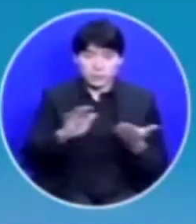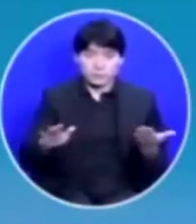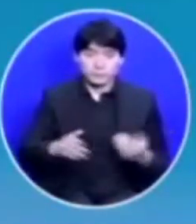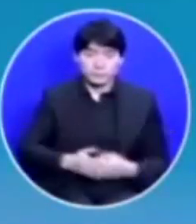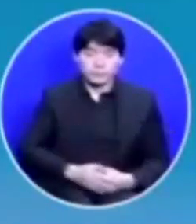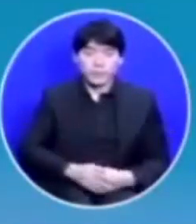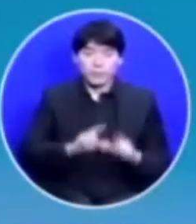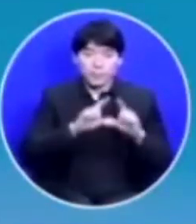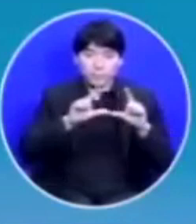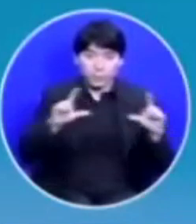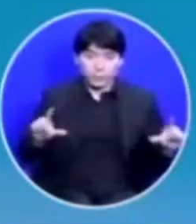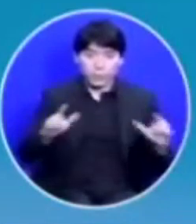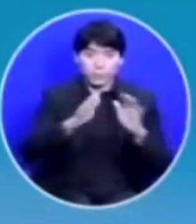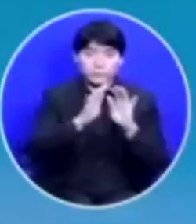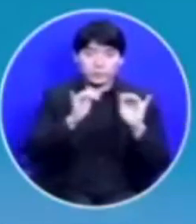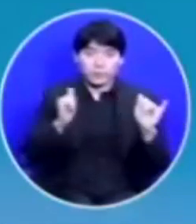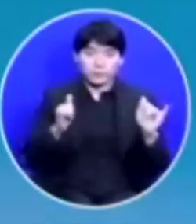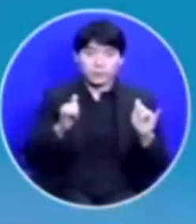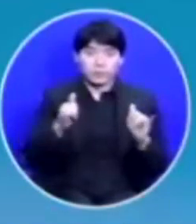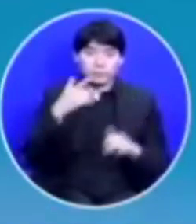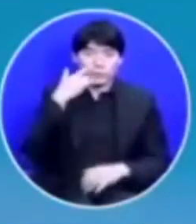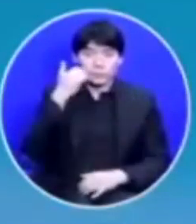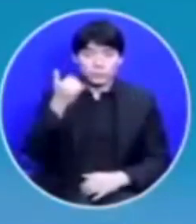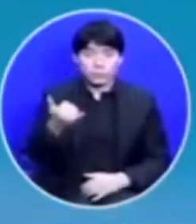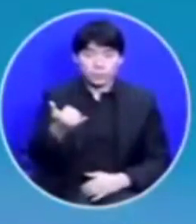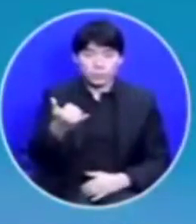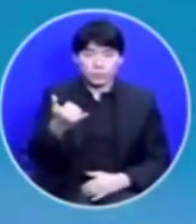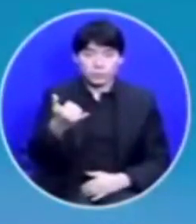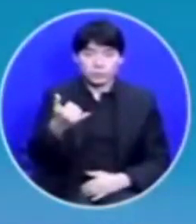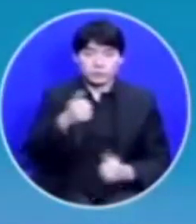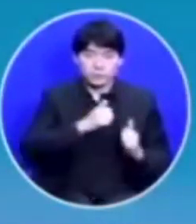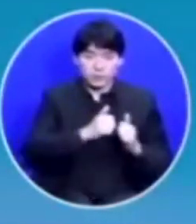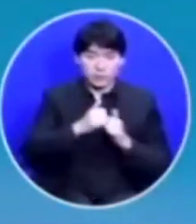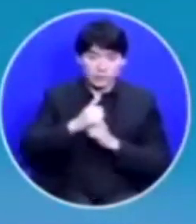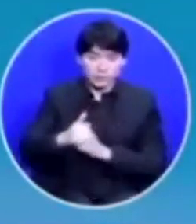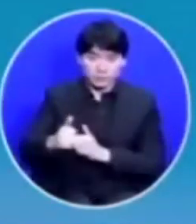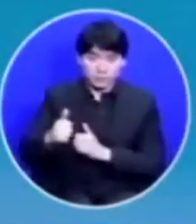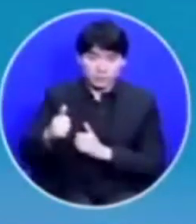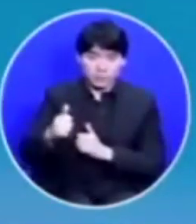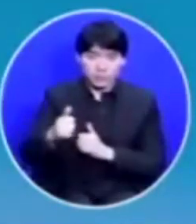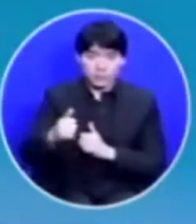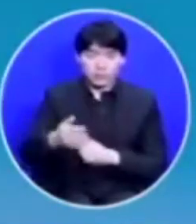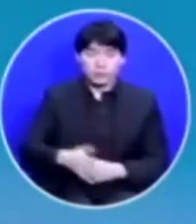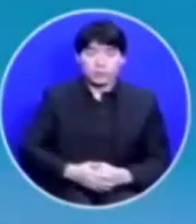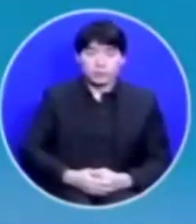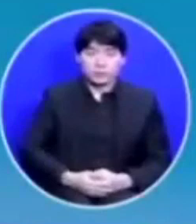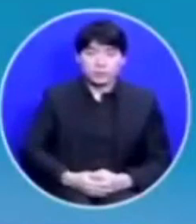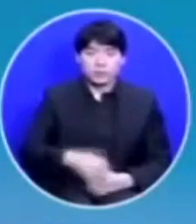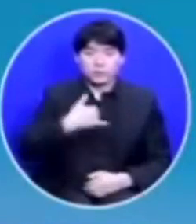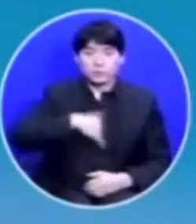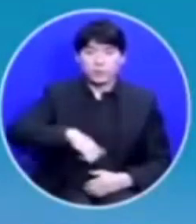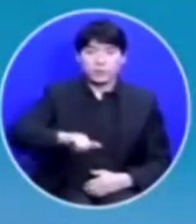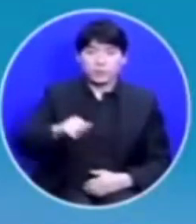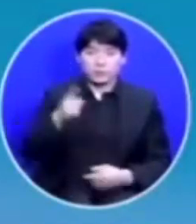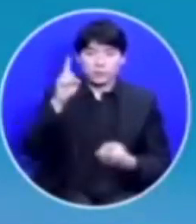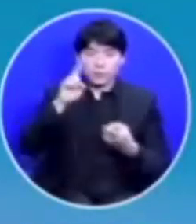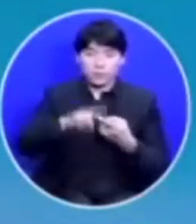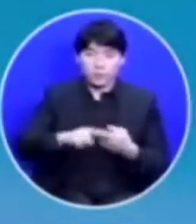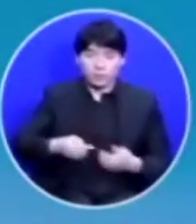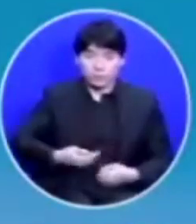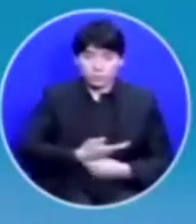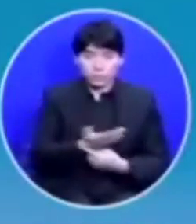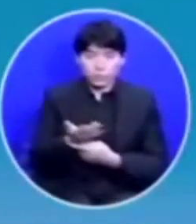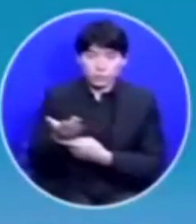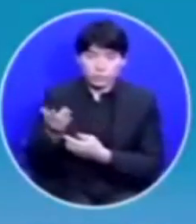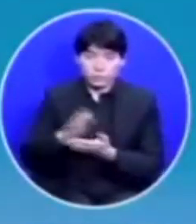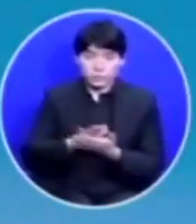보통 사람들은 부모의 영향력이 을 고대로 본인이 살면서 자녀들에게 물려줄 입니다 그렇지만